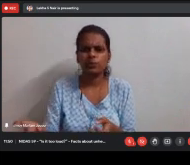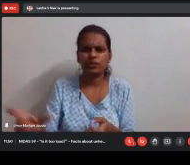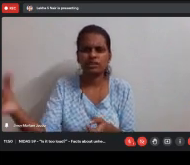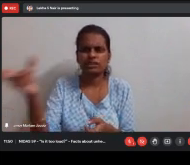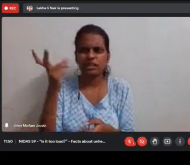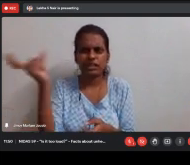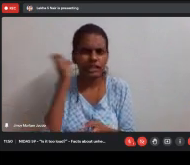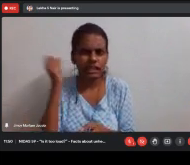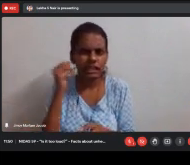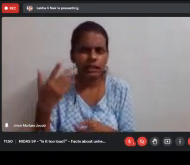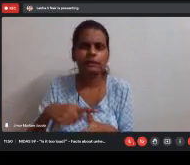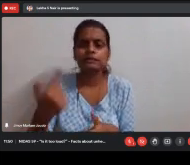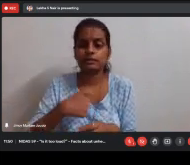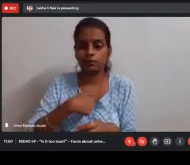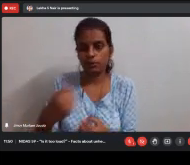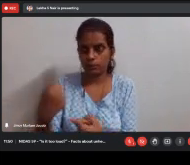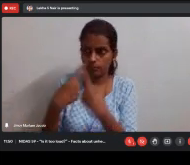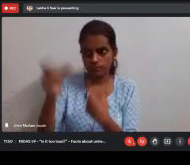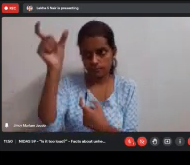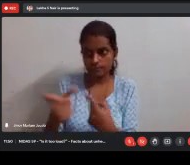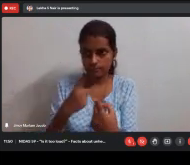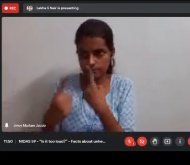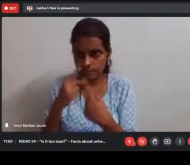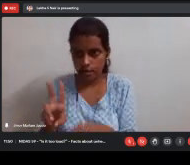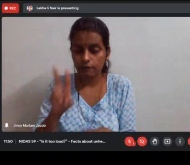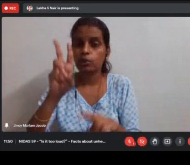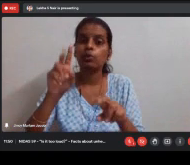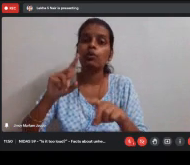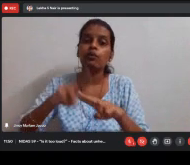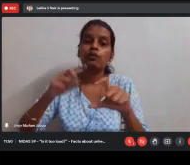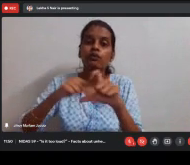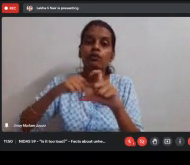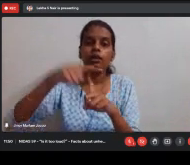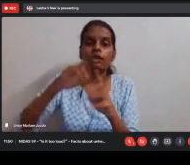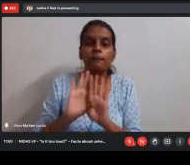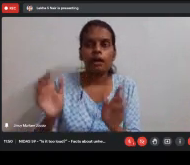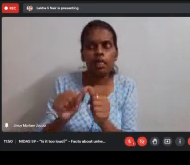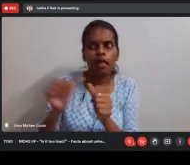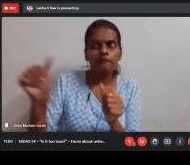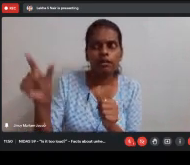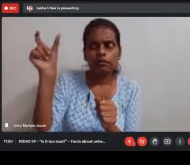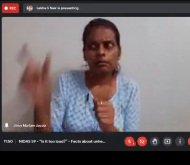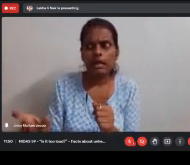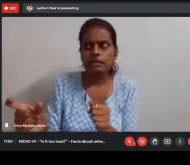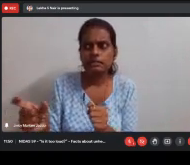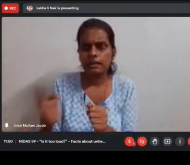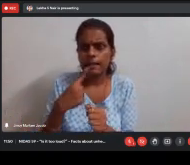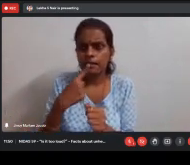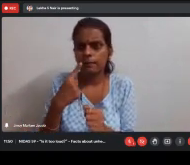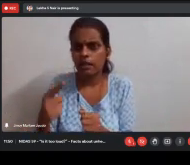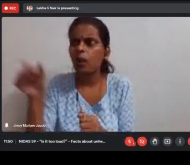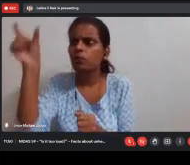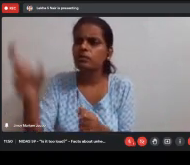ശബ്ദം വളരെ കൂടുതലാണ്. 2 feet അപ്പുറത്ത് മുമ്പിൽ നിൽക്കുന്ന ഒരു വ്യക്തിക്ക് നിങ്ങളുടെ സംസാരം മനസ്സിലാകുന്നില്ല. അല്ലെങ്കിൽ നിങ്ങളുടെ